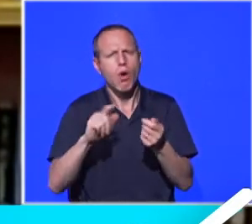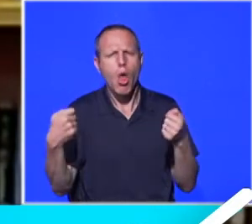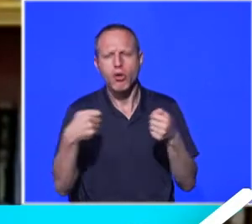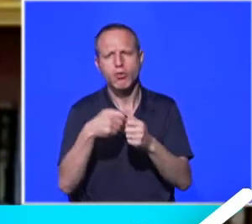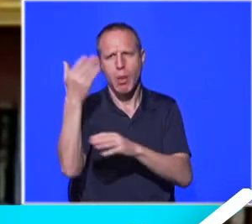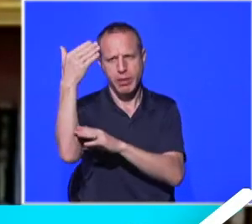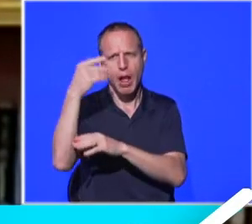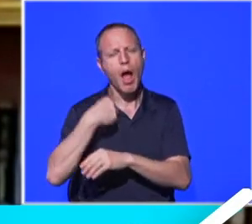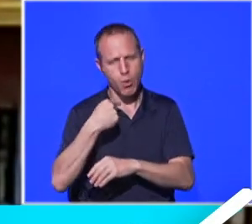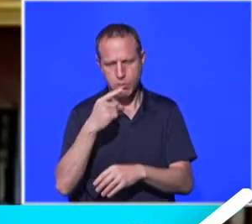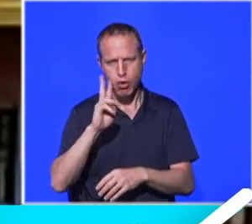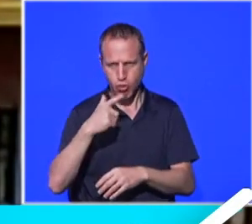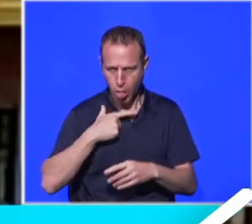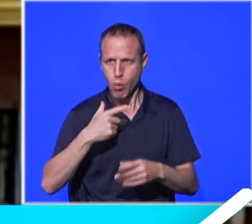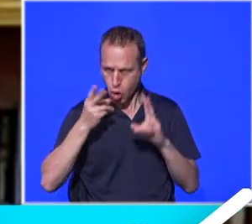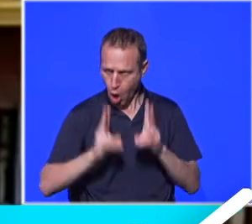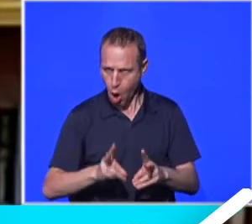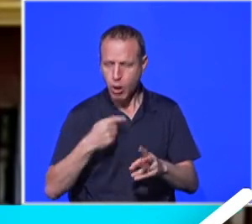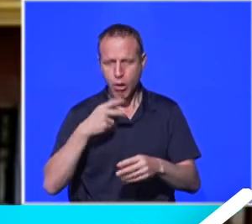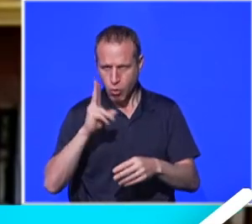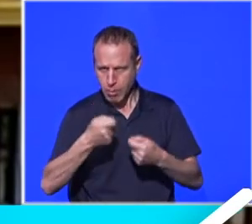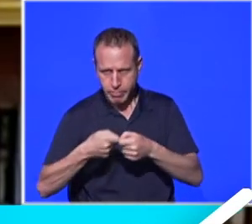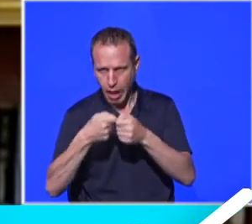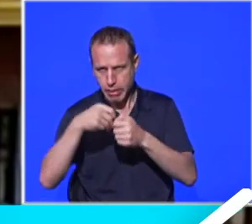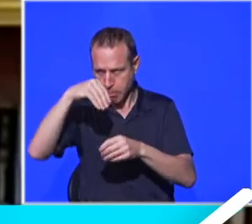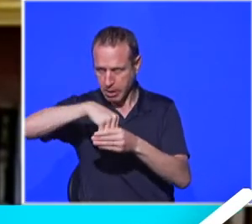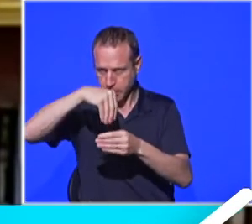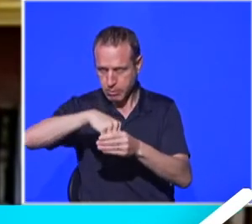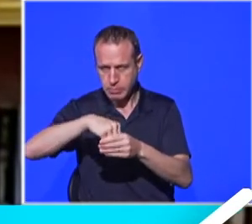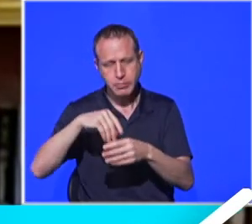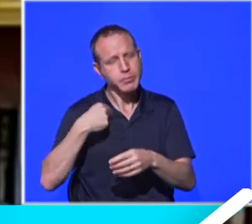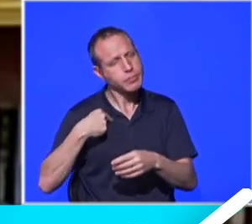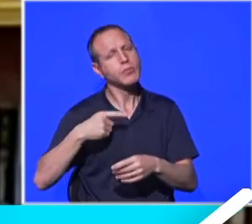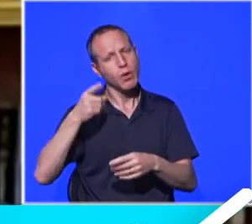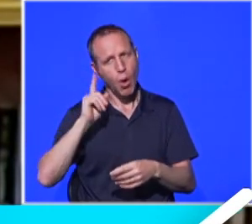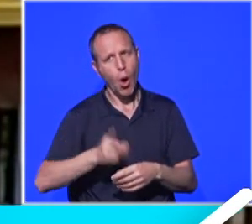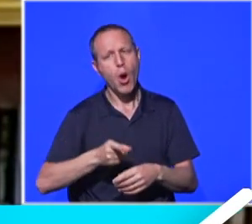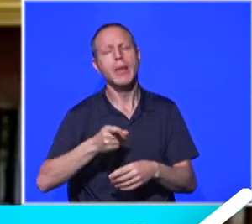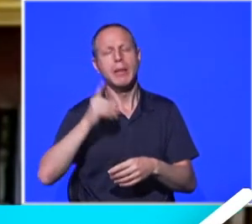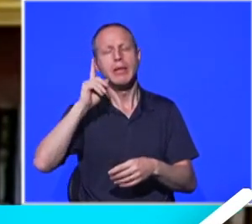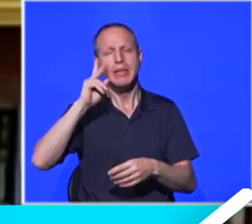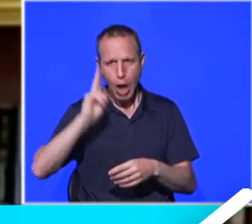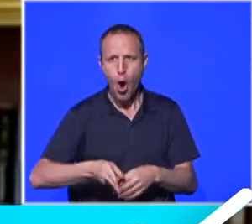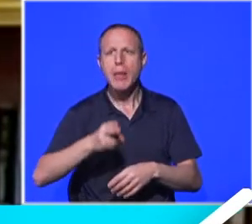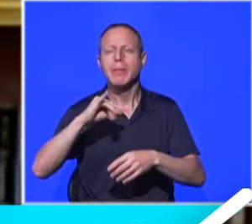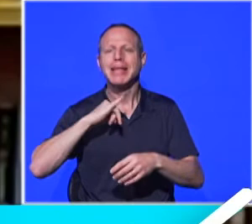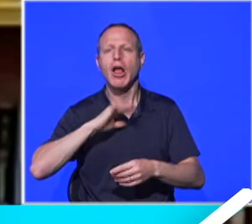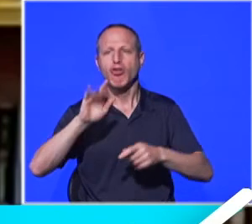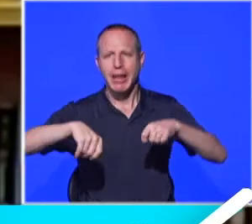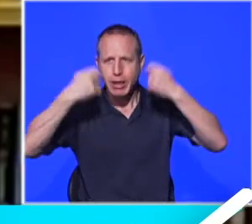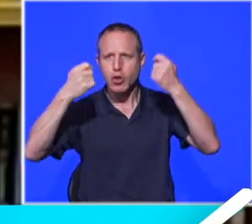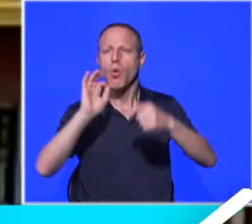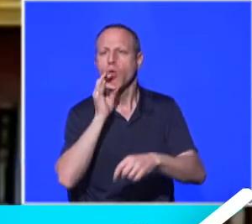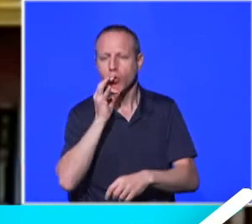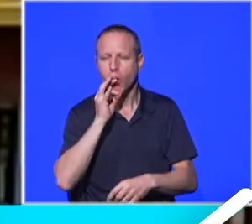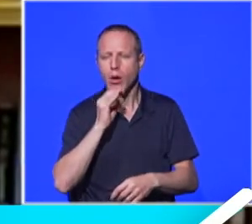אנחנו אומרים יש לנו יכולות, אנחנו יכולים להתארגן פנימית, אנחנו יכולים בעניין של חינוך, עניין של נוער ודברים אחרים,